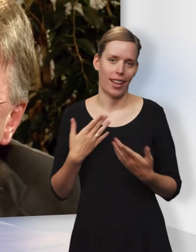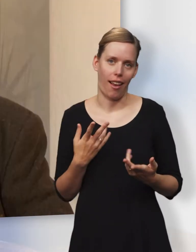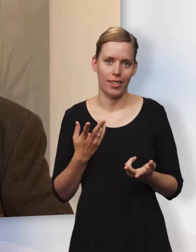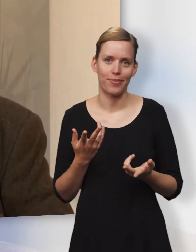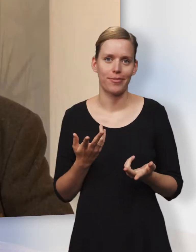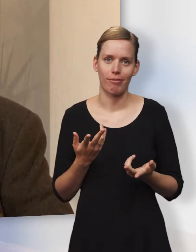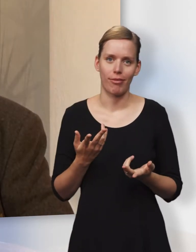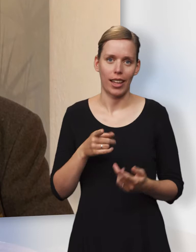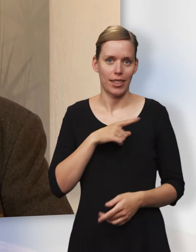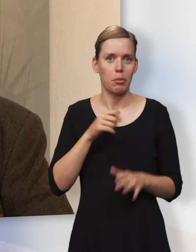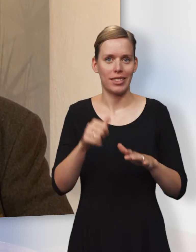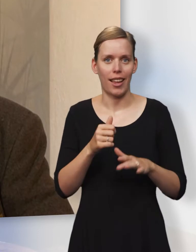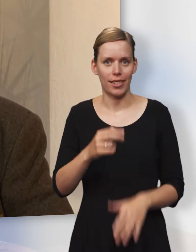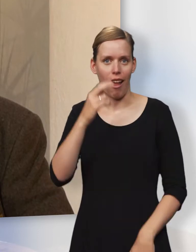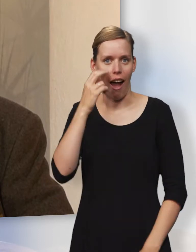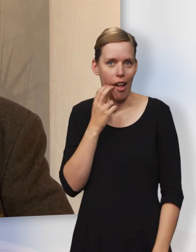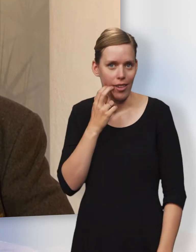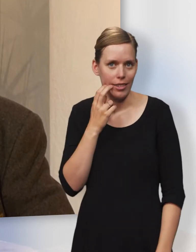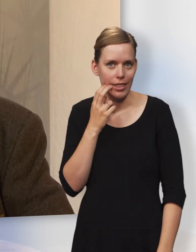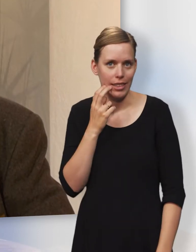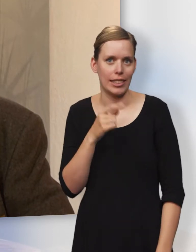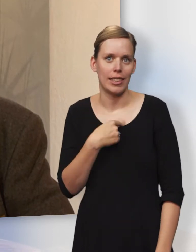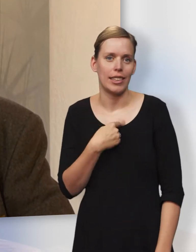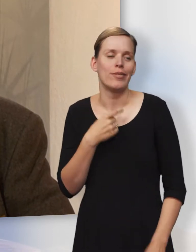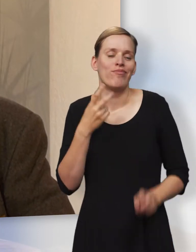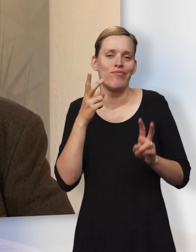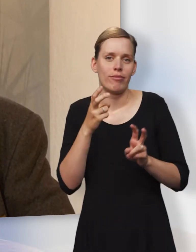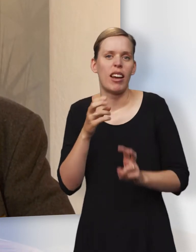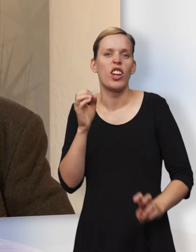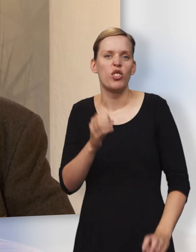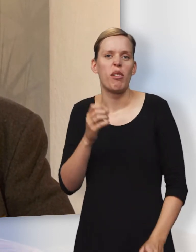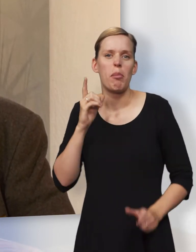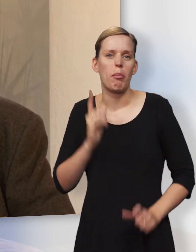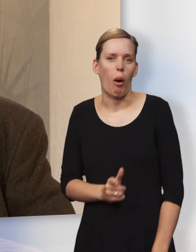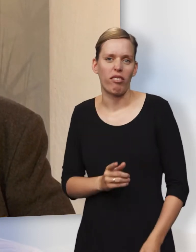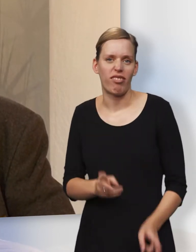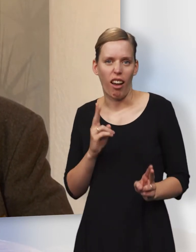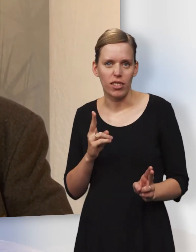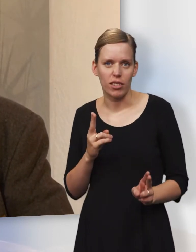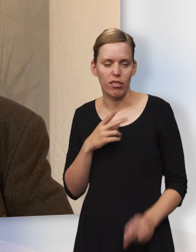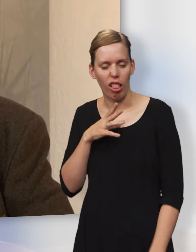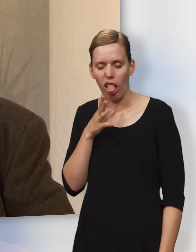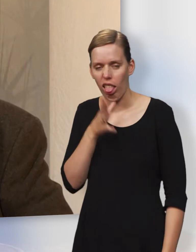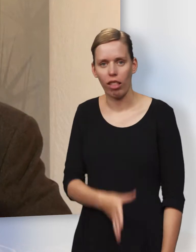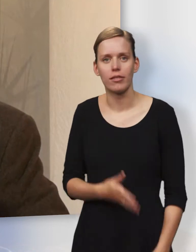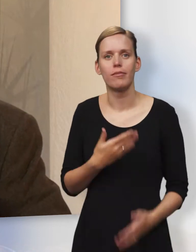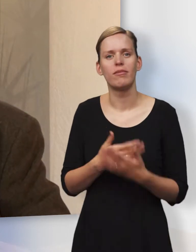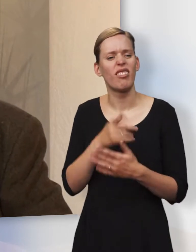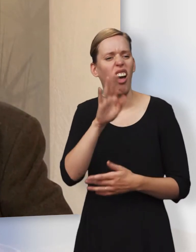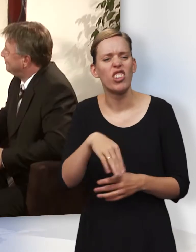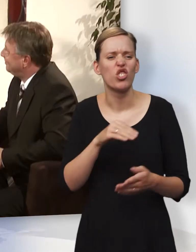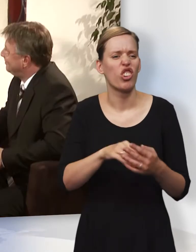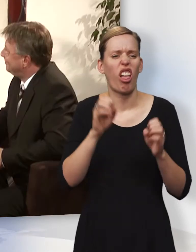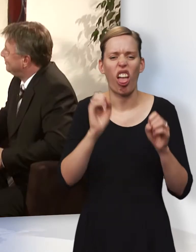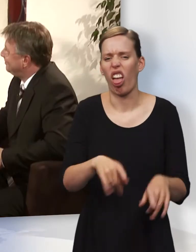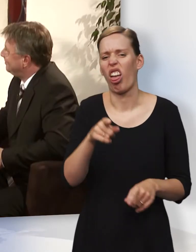kommen musste. Mit 16 Jahren, da hatte ich diese Null-Bock-Phase. Und ach, Schule,